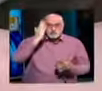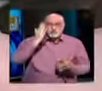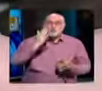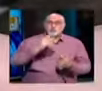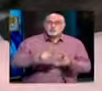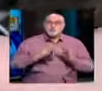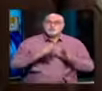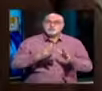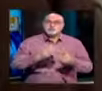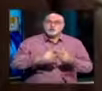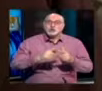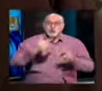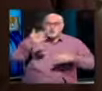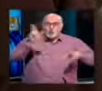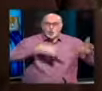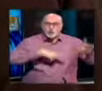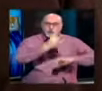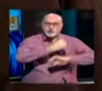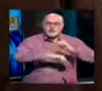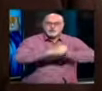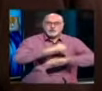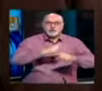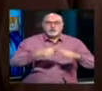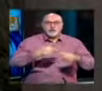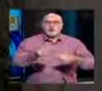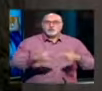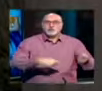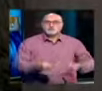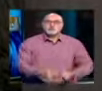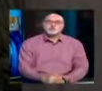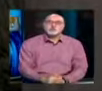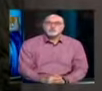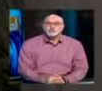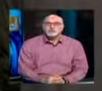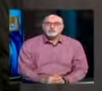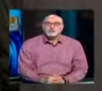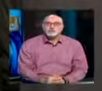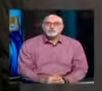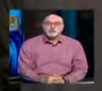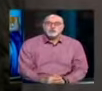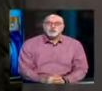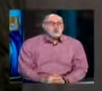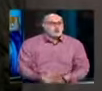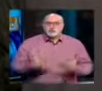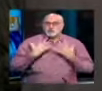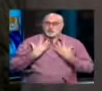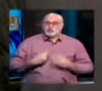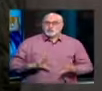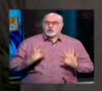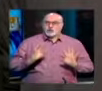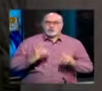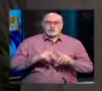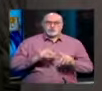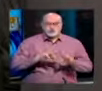في إعادة نشاط الأسواق. كان المرض، والحمد لله البيطرية قاموا بالواجب،